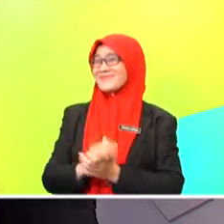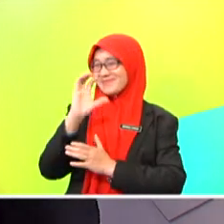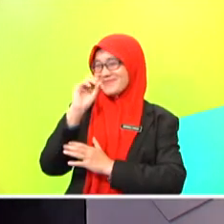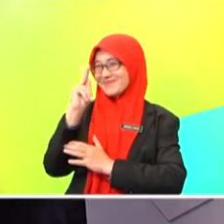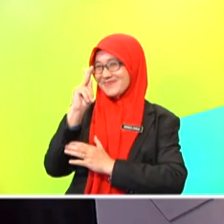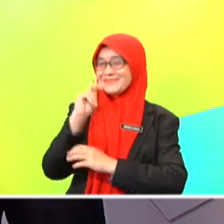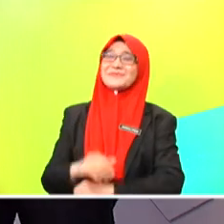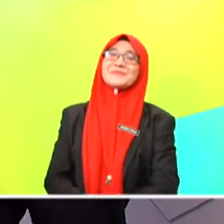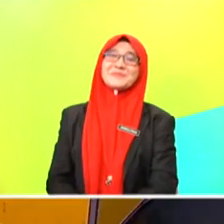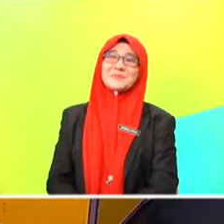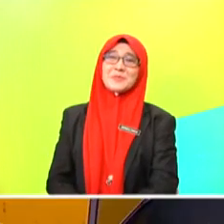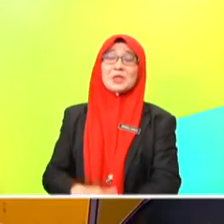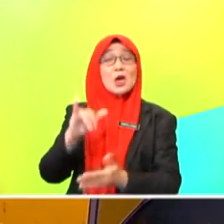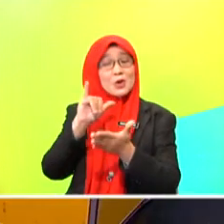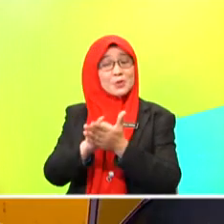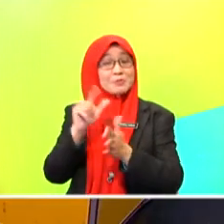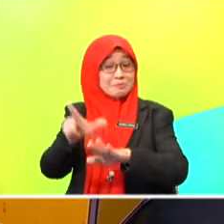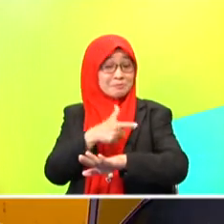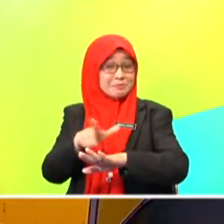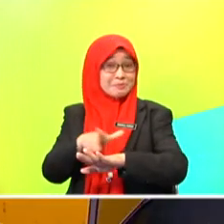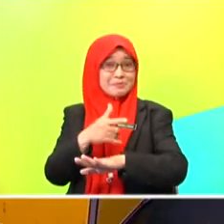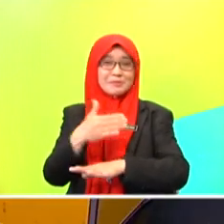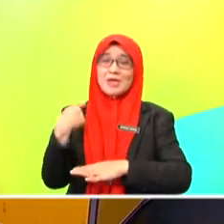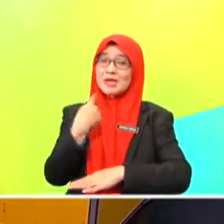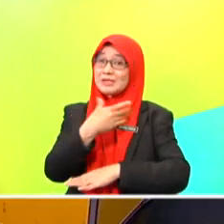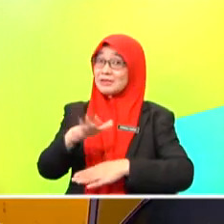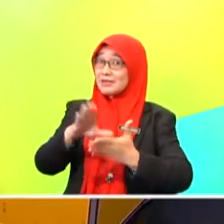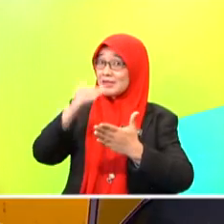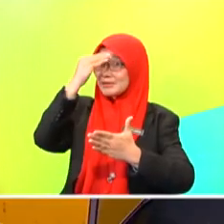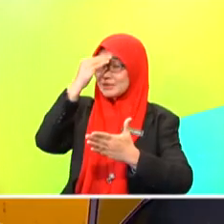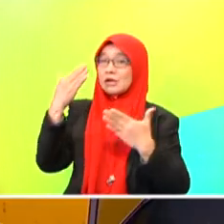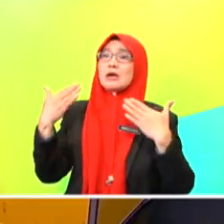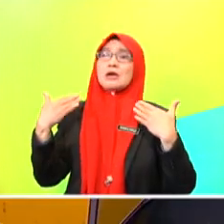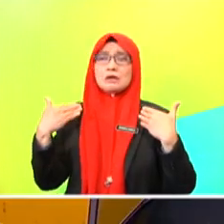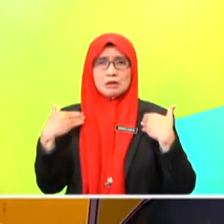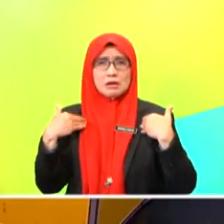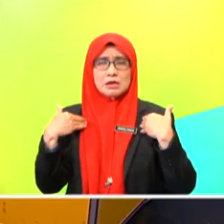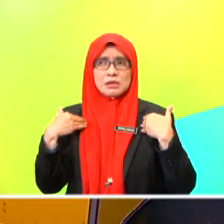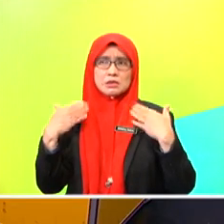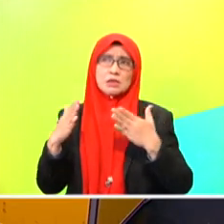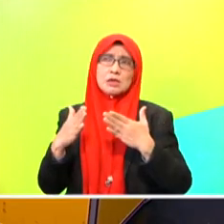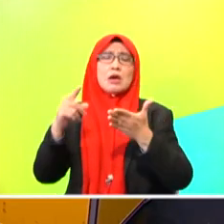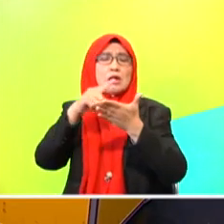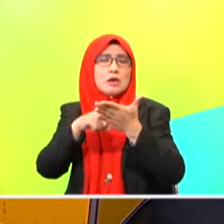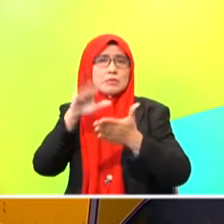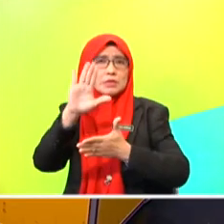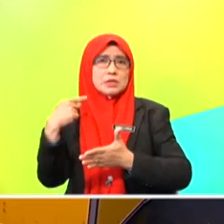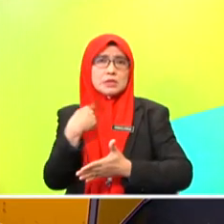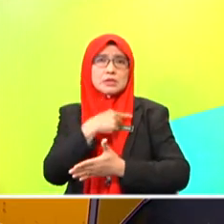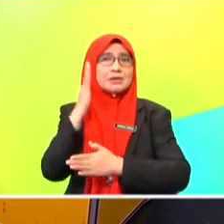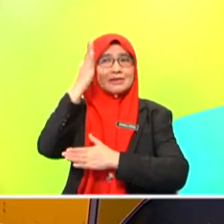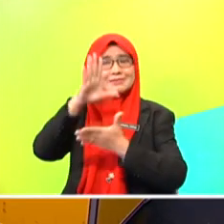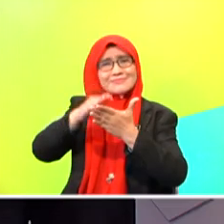Ria. Okay. Itu lagu yang kita dah belajar. Dan dari situ juga ada isi kandungan tentang apa yang kita nak belajar pada hari ini. Ya, Cikgu.